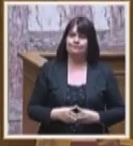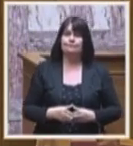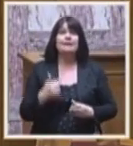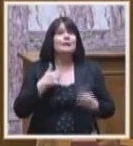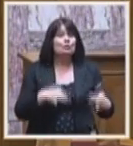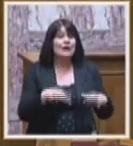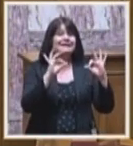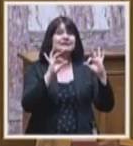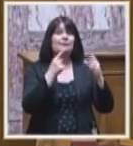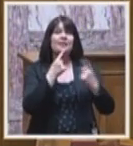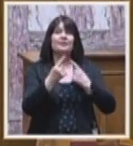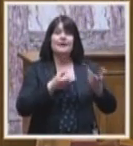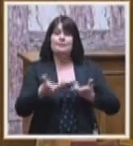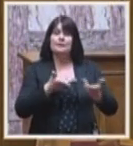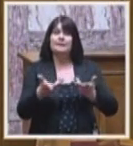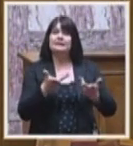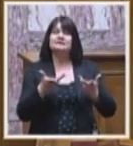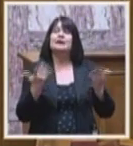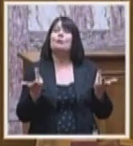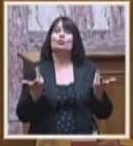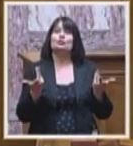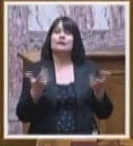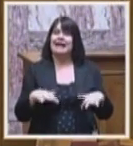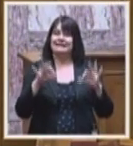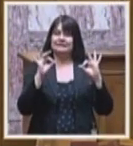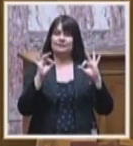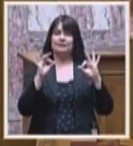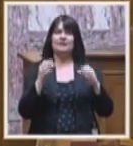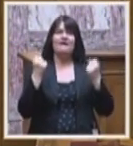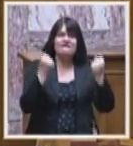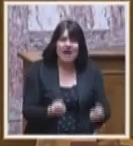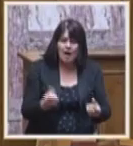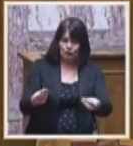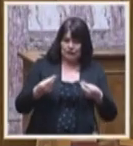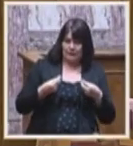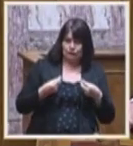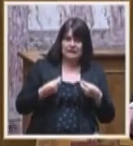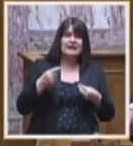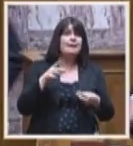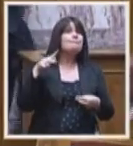ξεκινήσαμε εμείς, ποιο ήταν το βάρος που εμείς αναλάβαμε και από πού η Πορτογαλία.